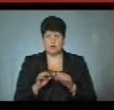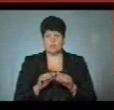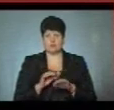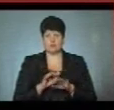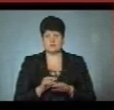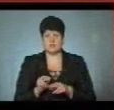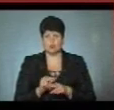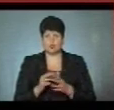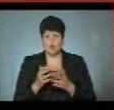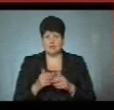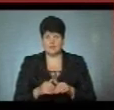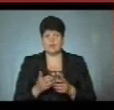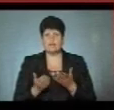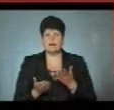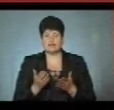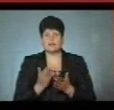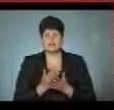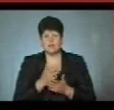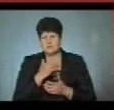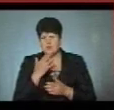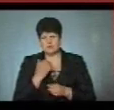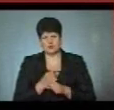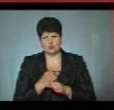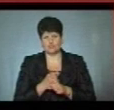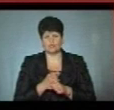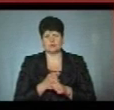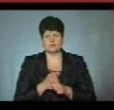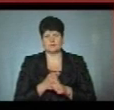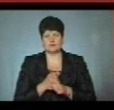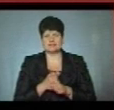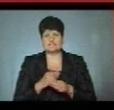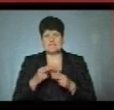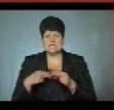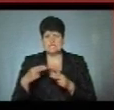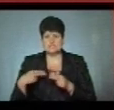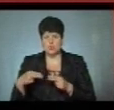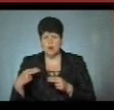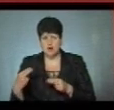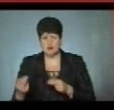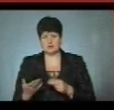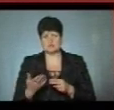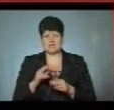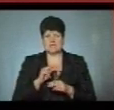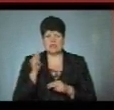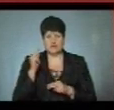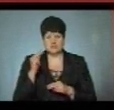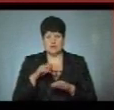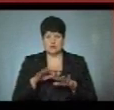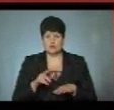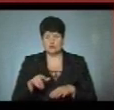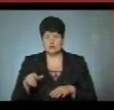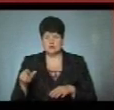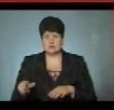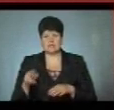обладнання, але є багато роботи якої. Заміри, ті самі ізоляції опори, навчання посадових осіб,